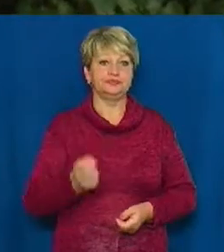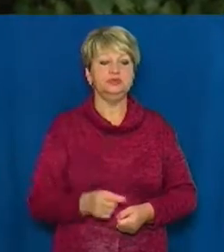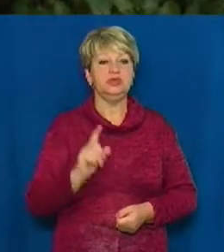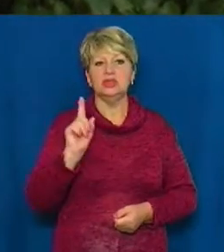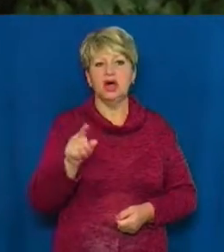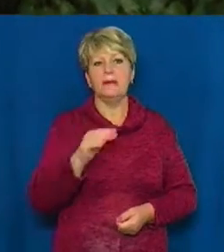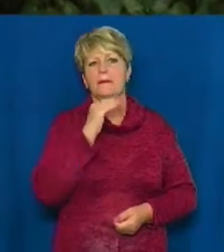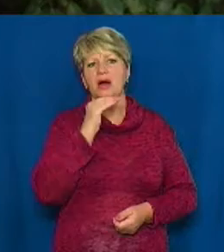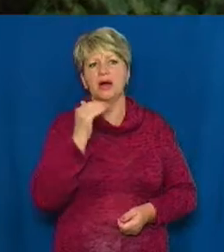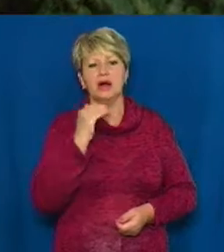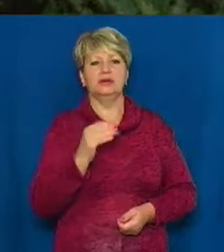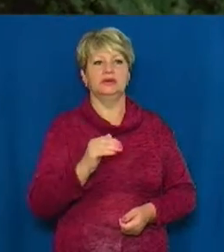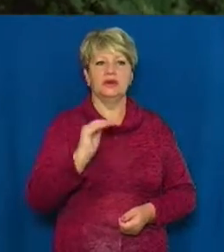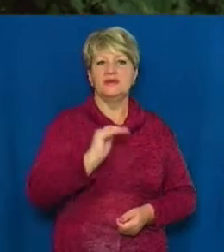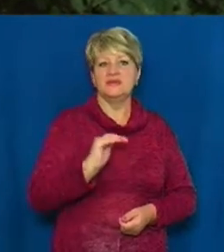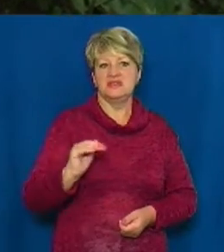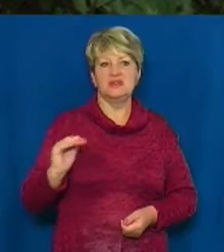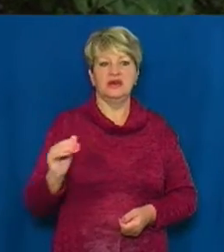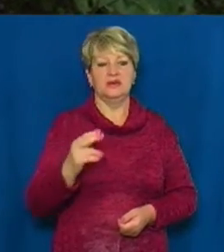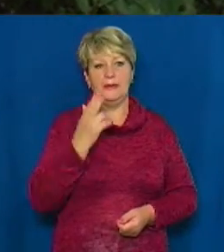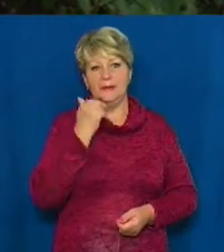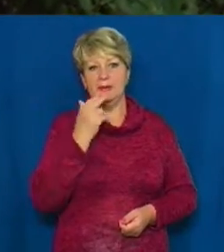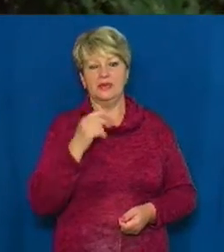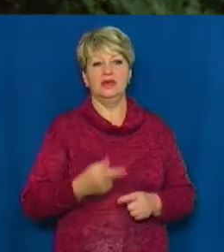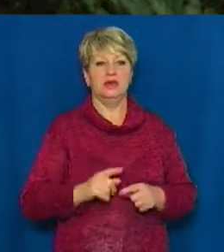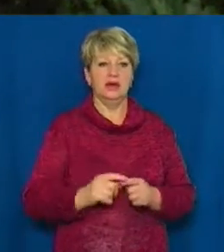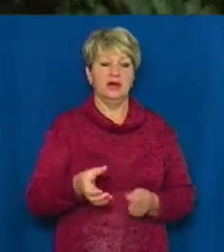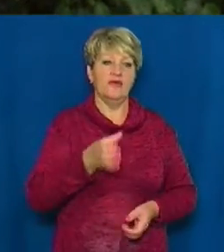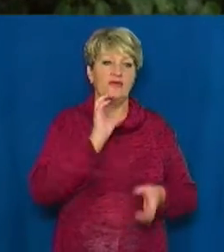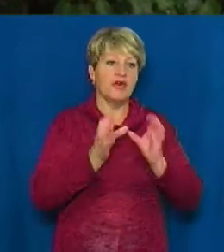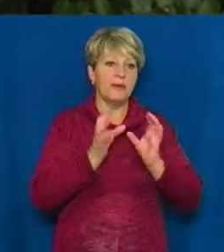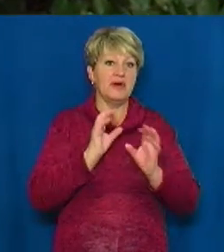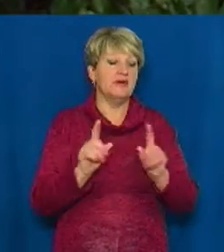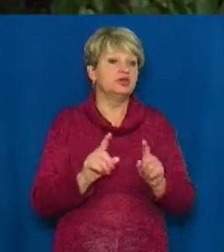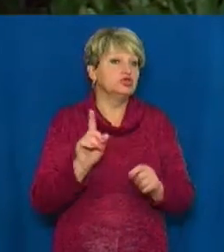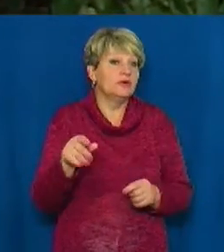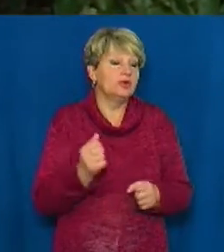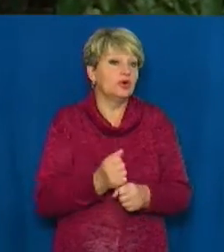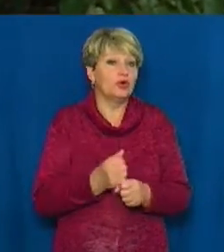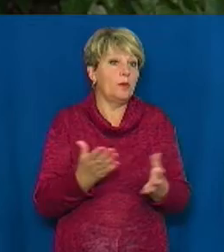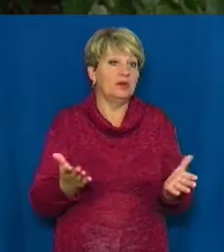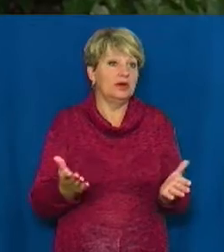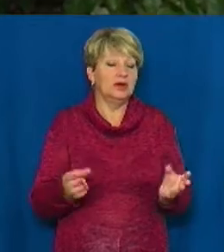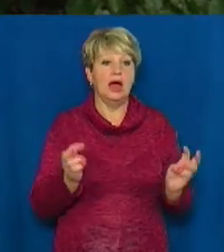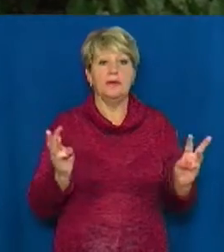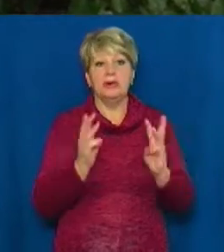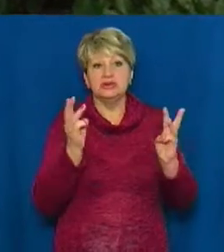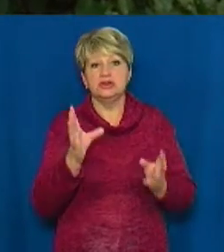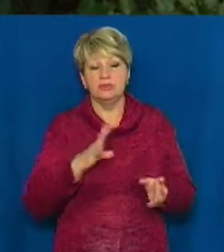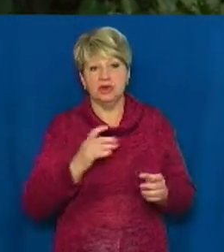і підлітків роблять, і випивають, що вони там роблять. То пожежа якась виникала,